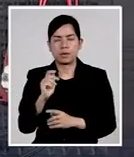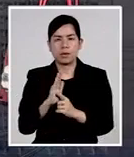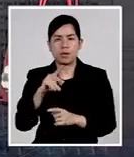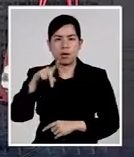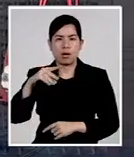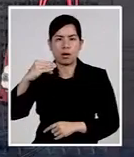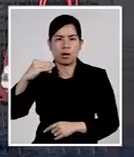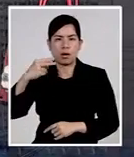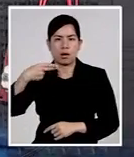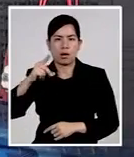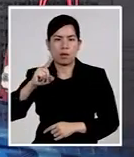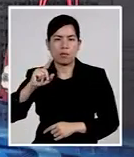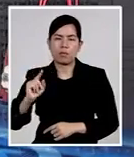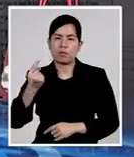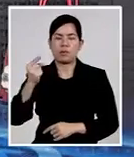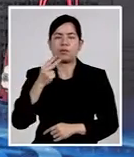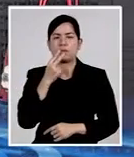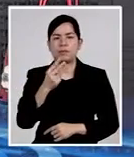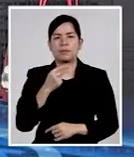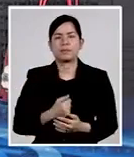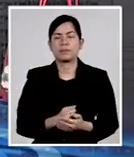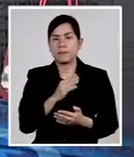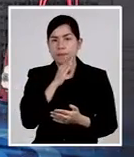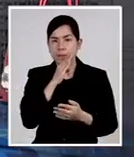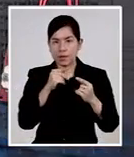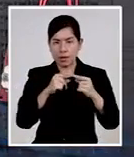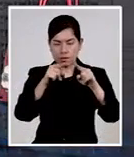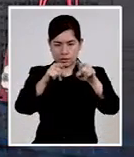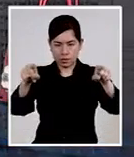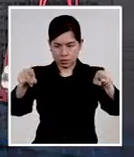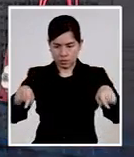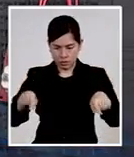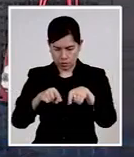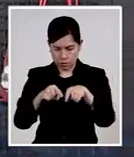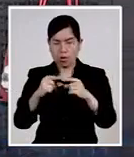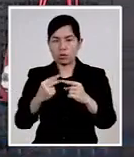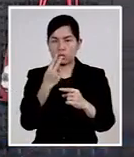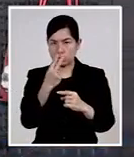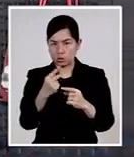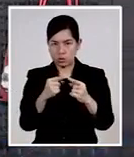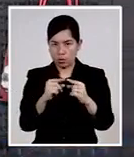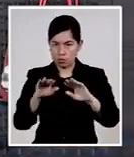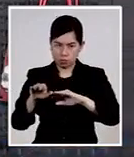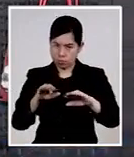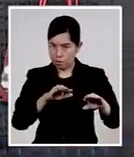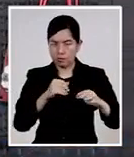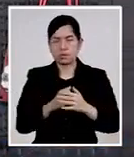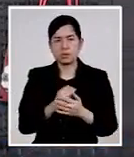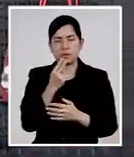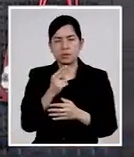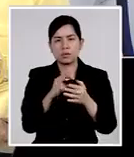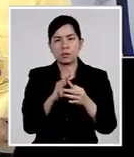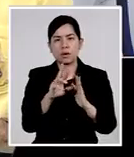งผลหรือเปล่าอ่ะโอเคจอแสดงผลจอก็พร้อมนะครับอ้าวแล้วก็เซ็นเซอร์ล่ะพร้